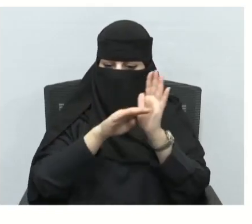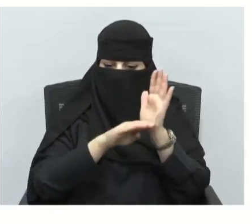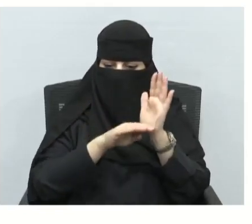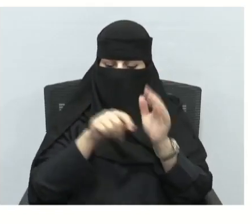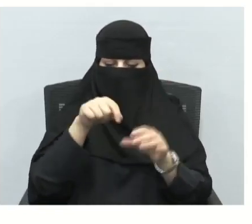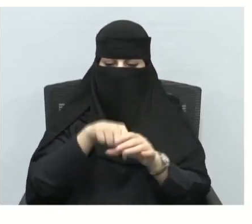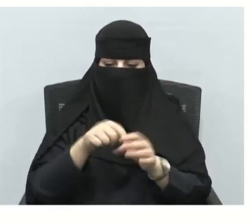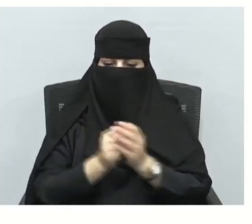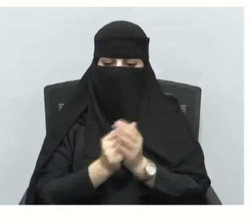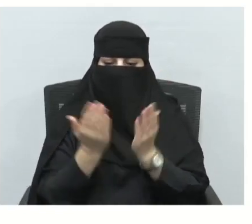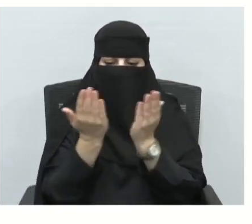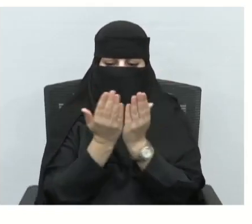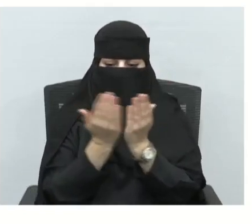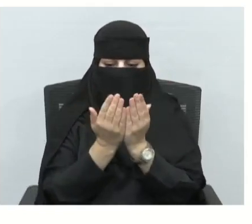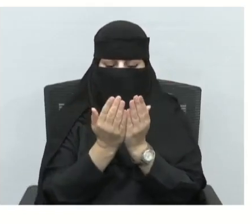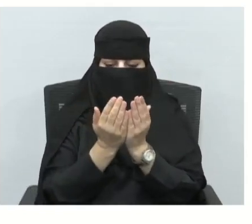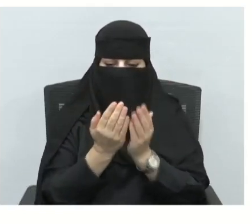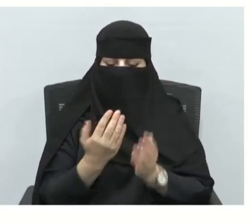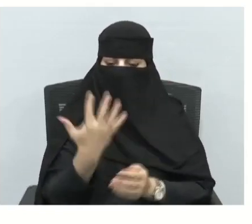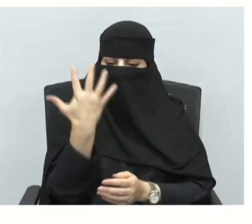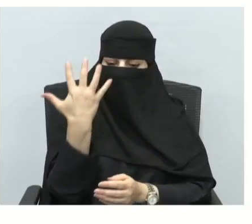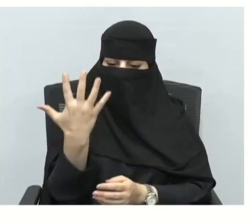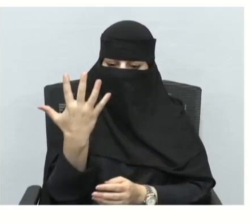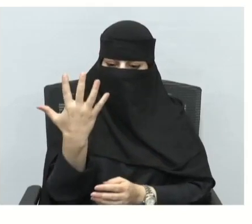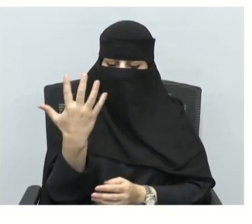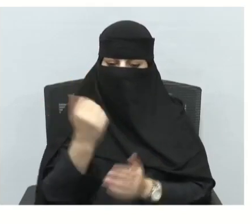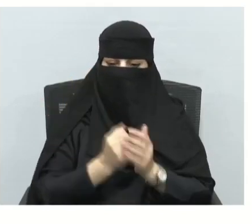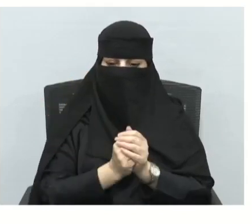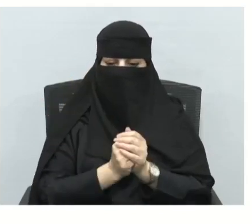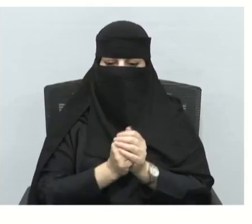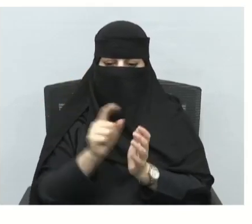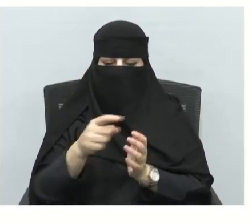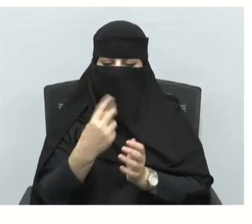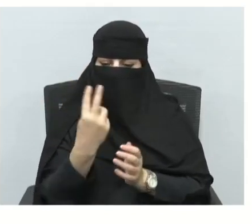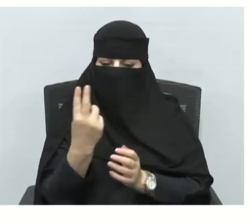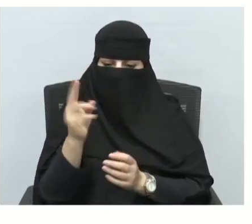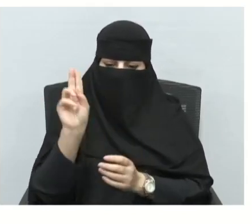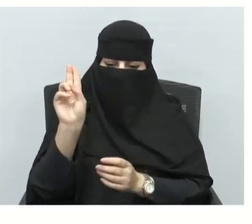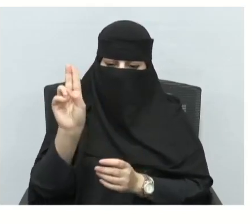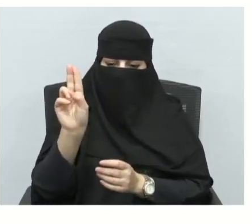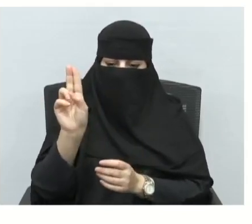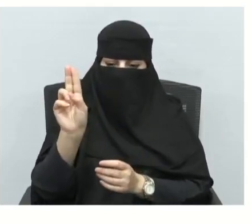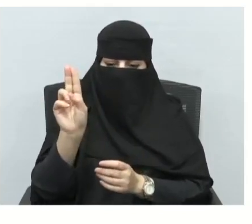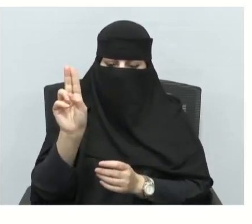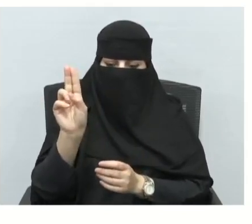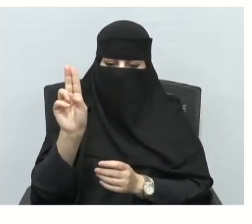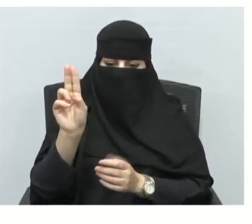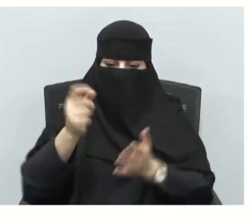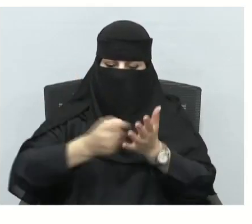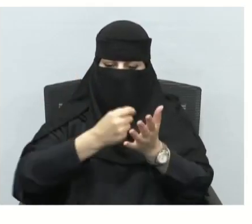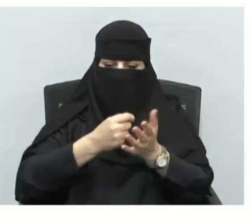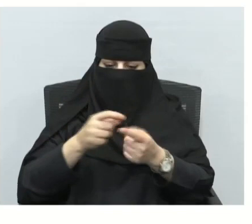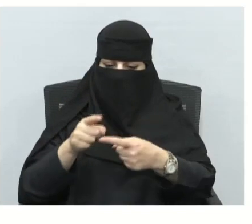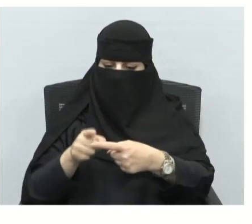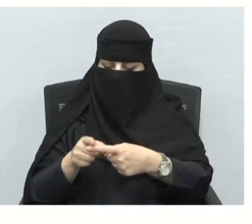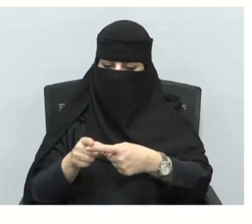في الدرس الخامس وهو هذا الحرف شكله عندما يكتب في في